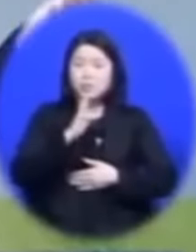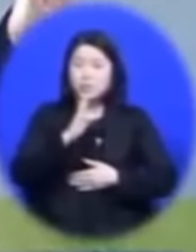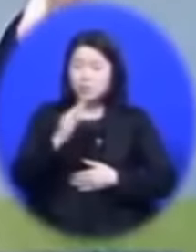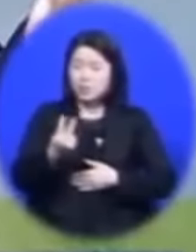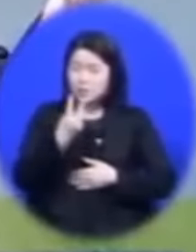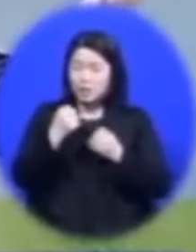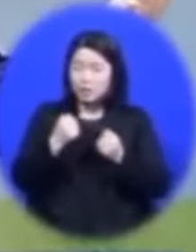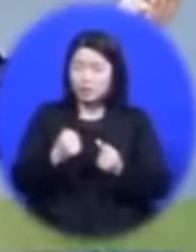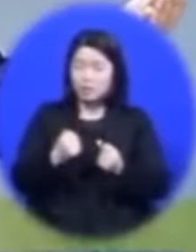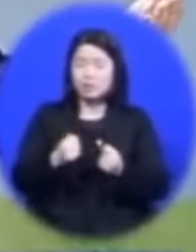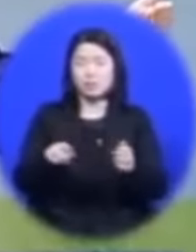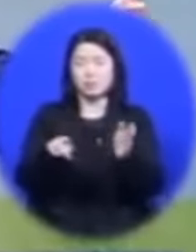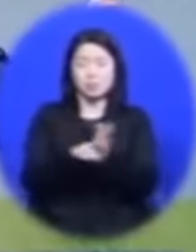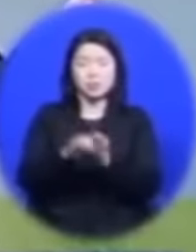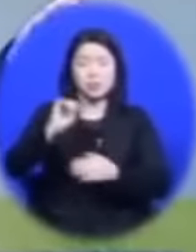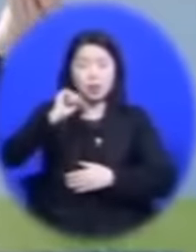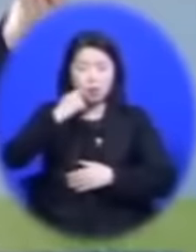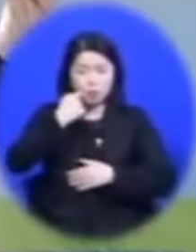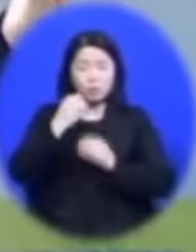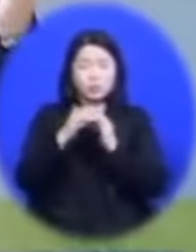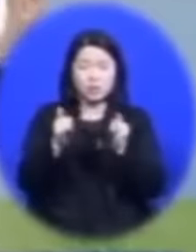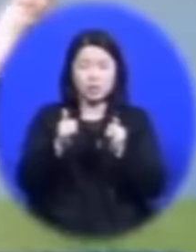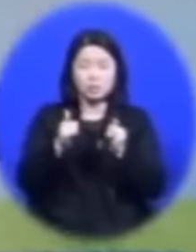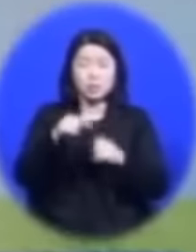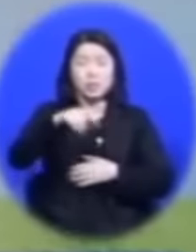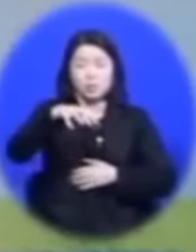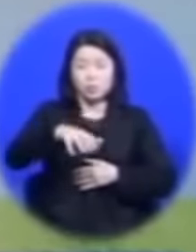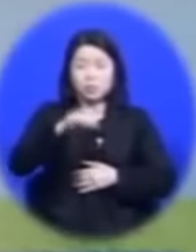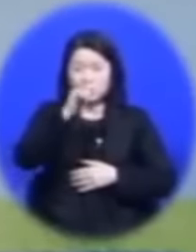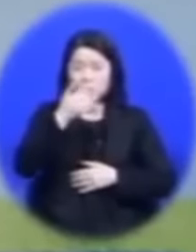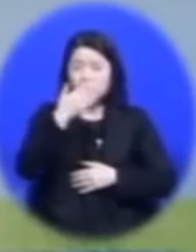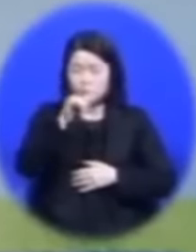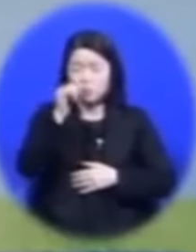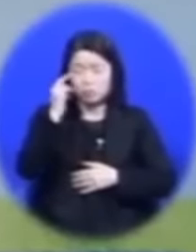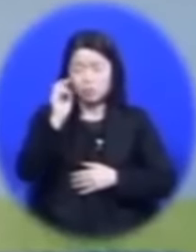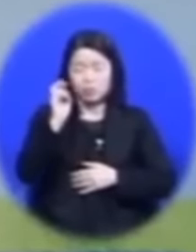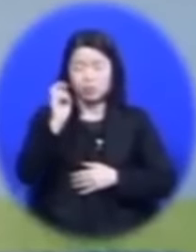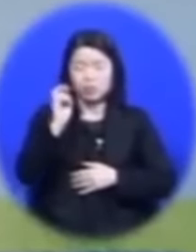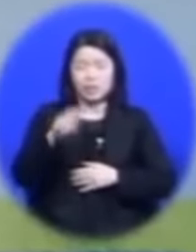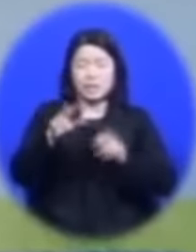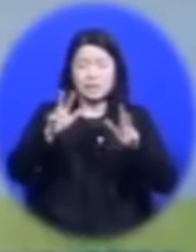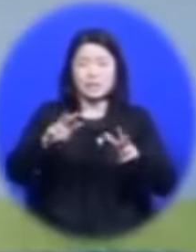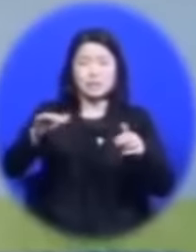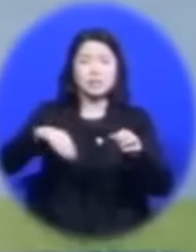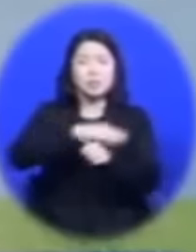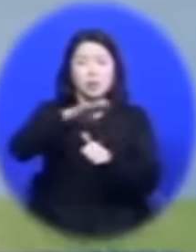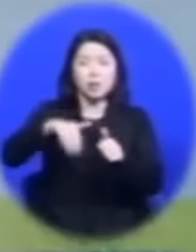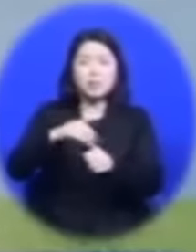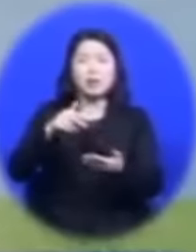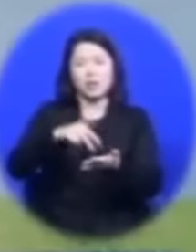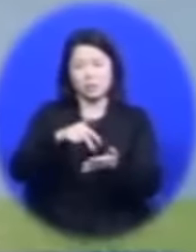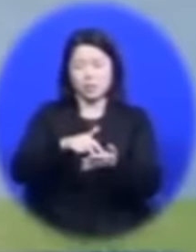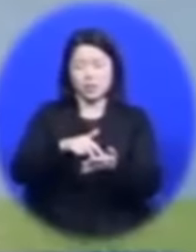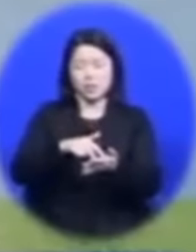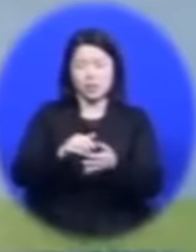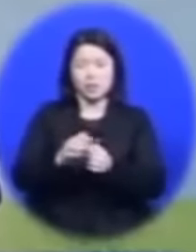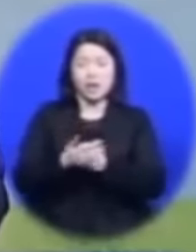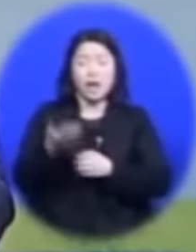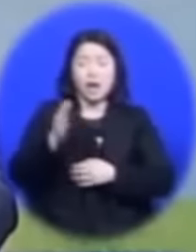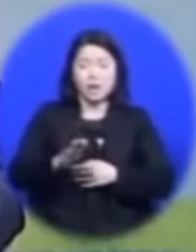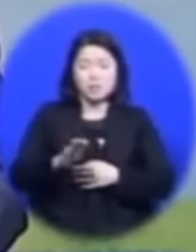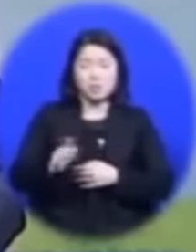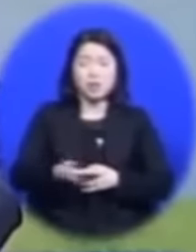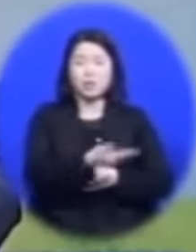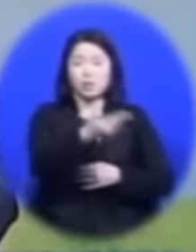살아계신지 믿어지지 않으시는 분이 이 자리에 있으실 수도 있습니다. 지금 형편과 처지가. 근데